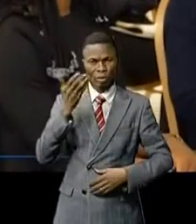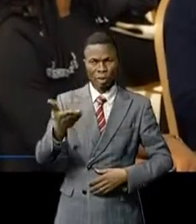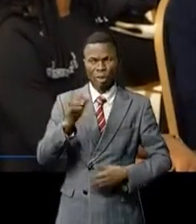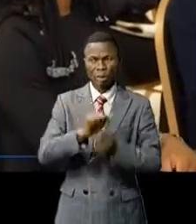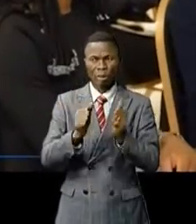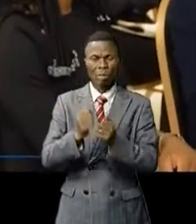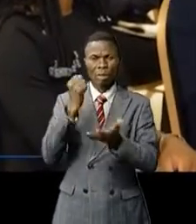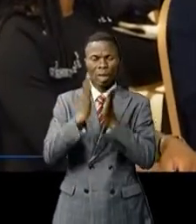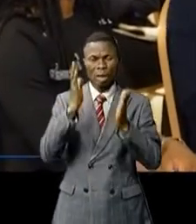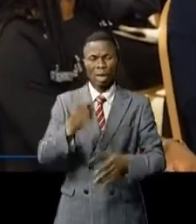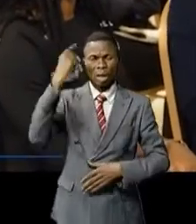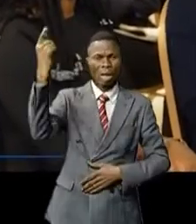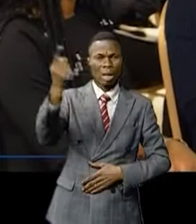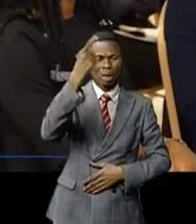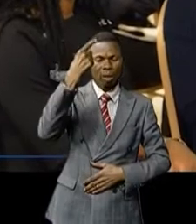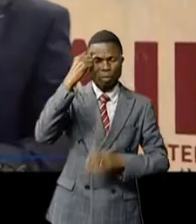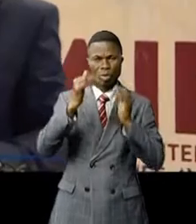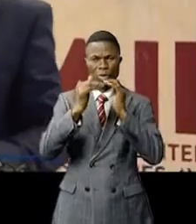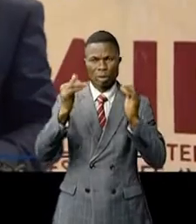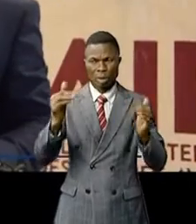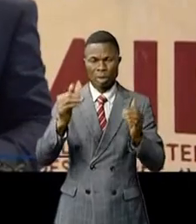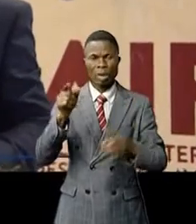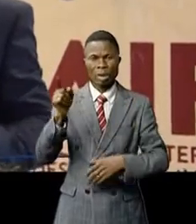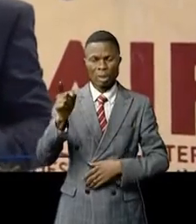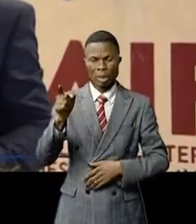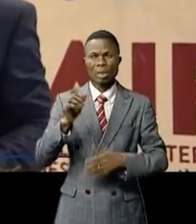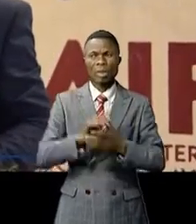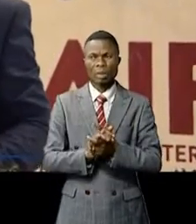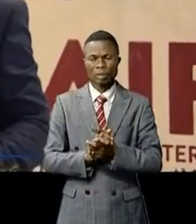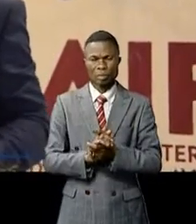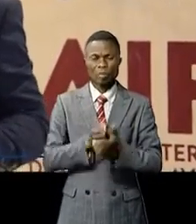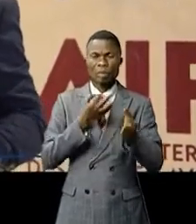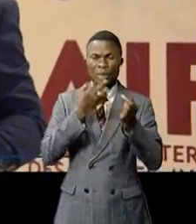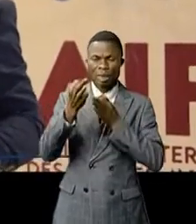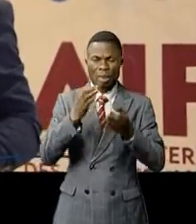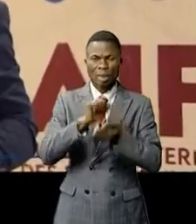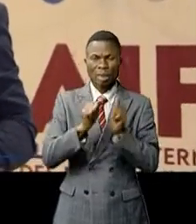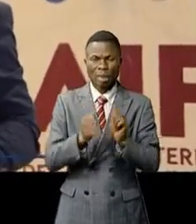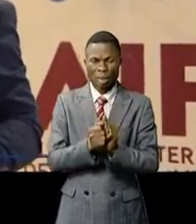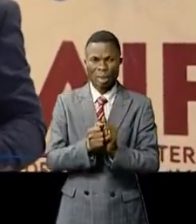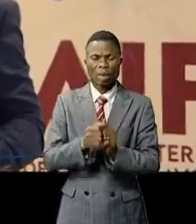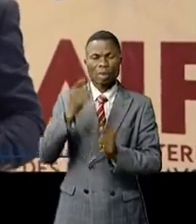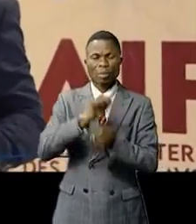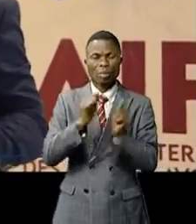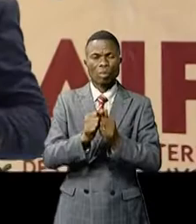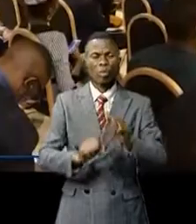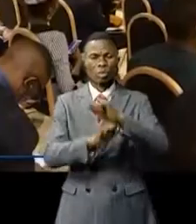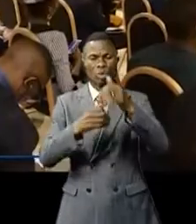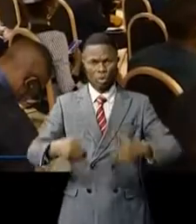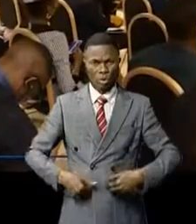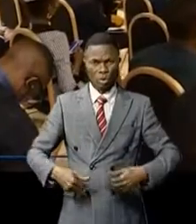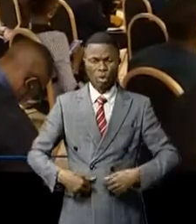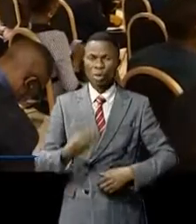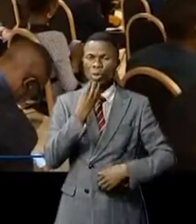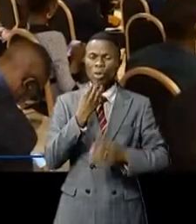celle de l'ambassadeur international pour la paix, Trésor Bagaya Mukwe, qui s'est appesanti sur le plaidoyer en faveur de la jeunesse, de